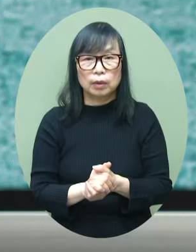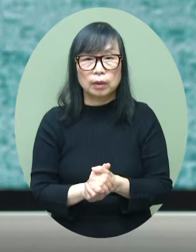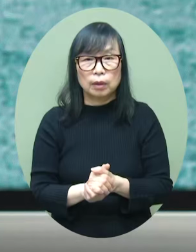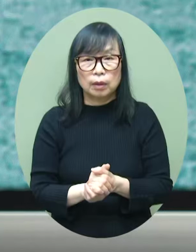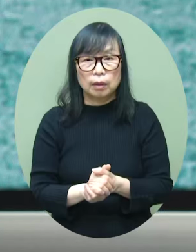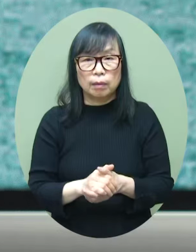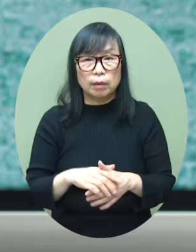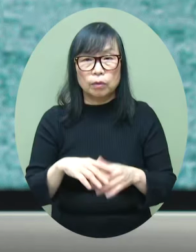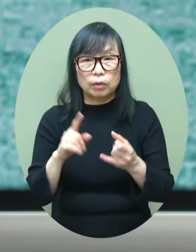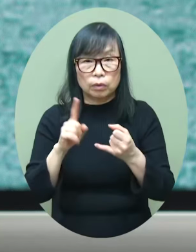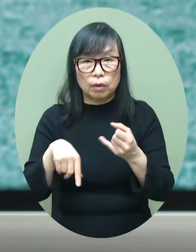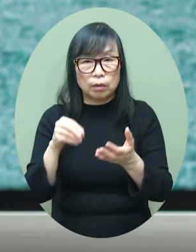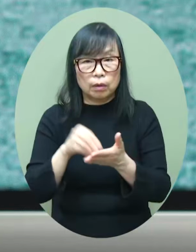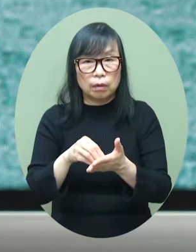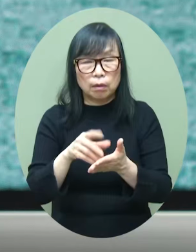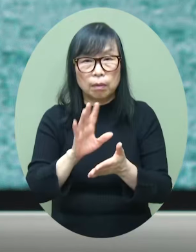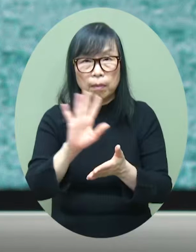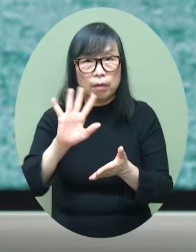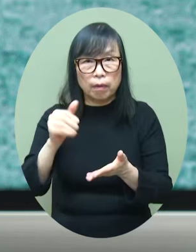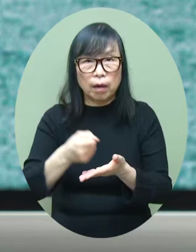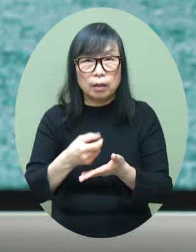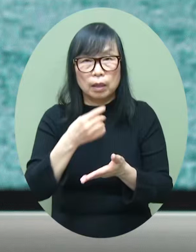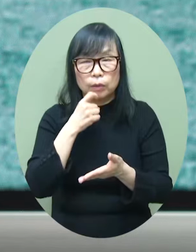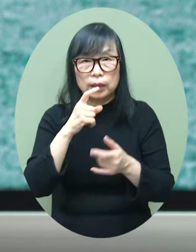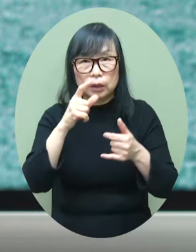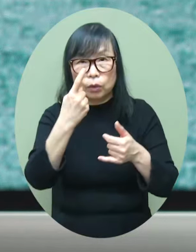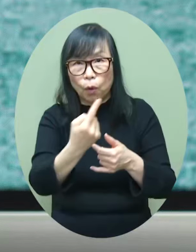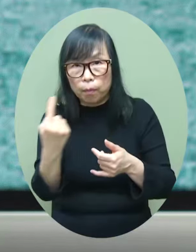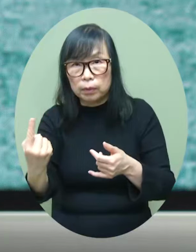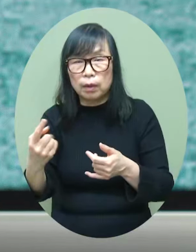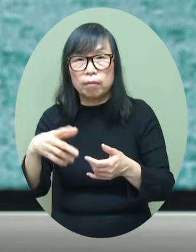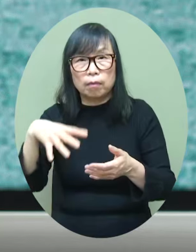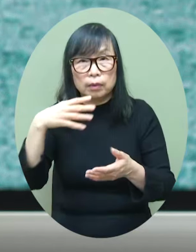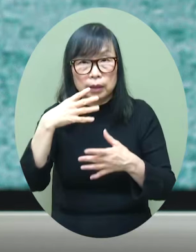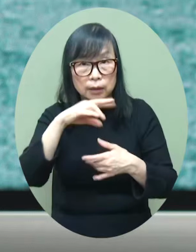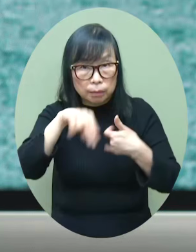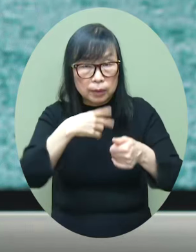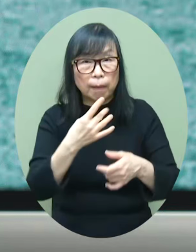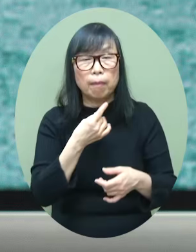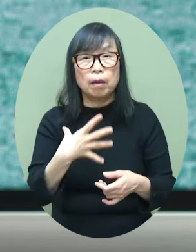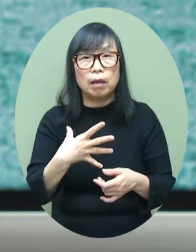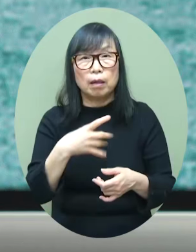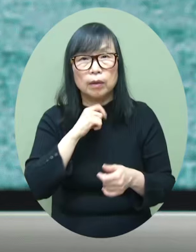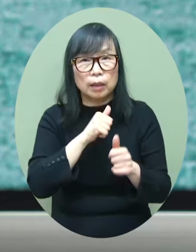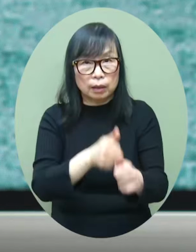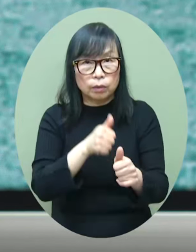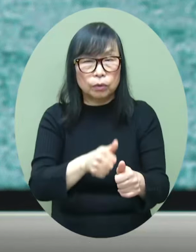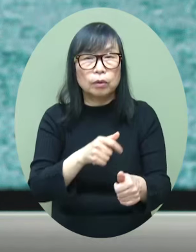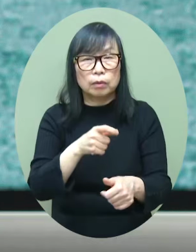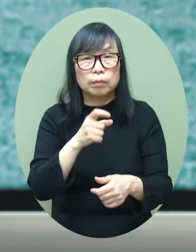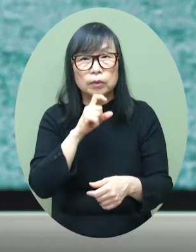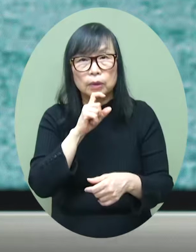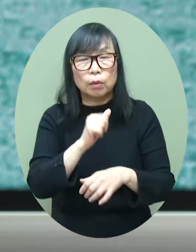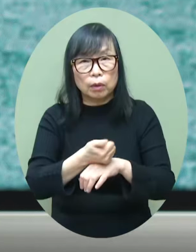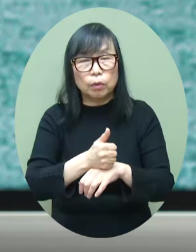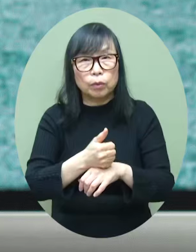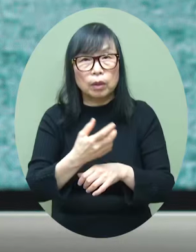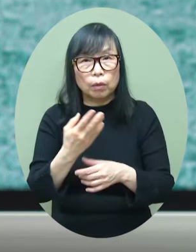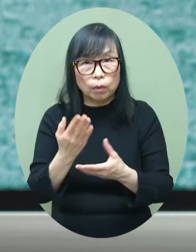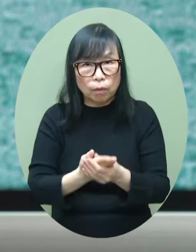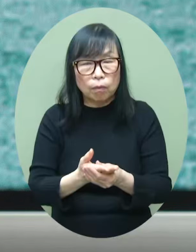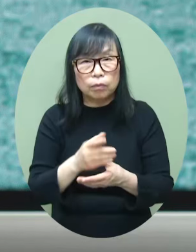果翻曬嚟嘅，有個別人士可能都未做檢測，咁我哋會跟進嘅。咁所以都唔排除仲有啲個案。咁其他